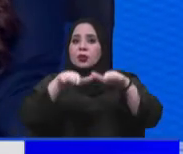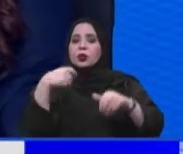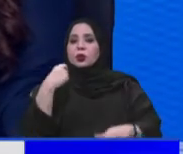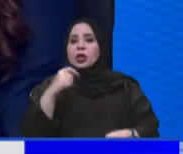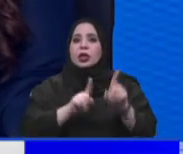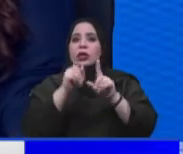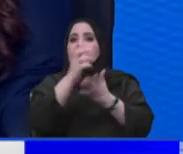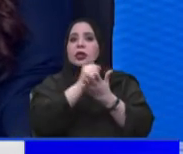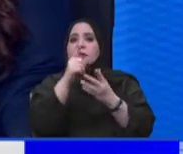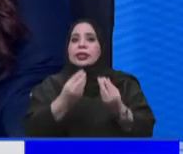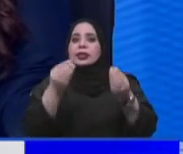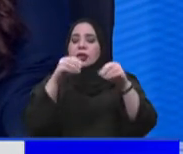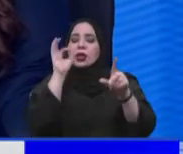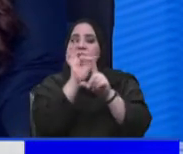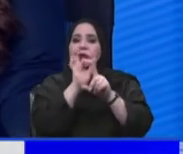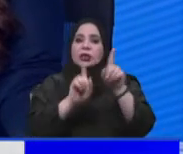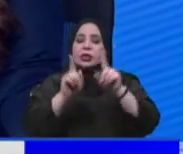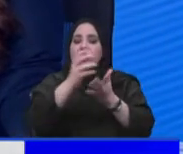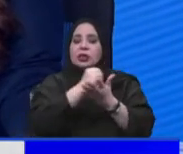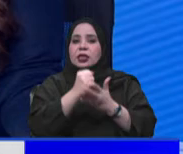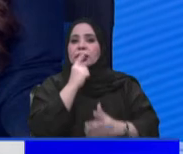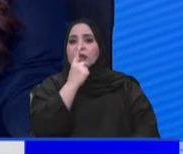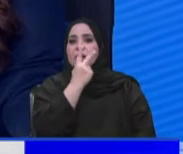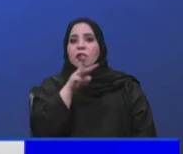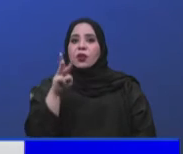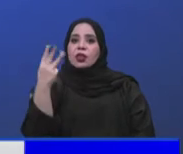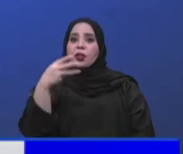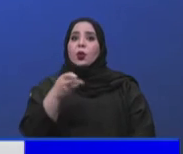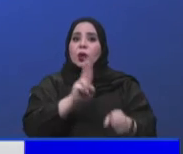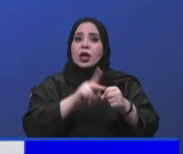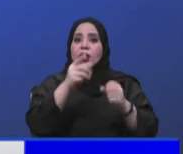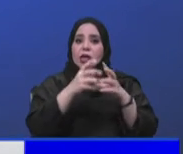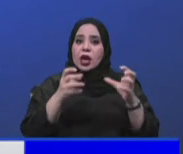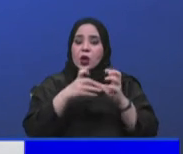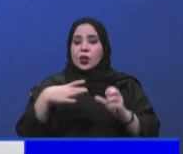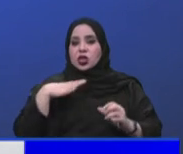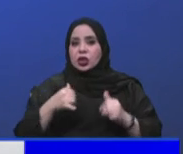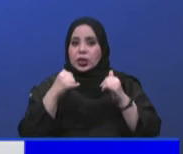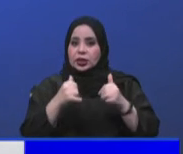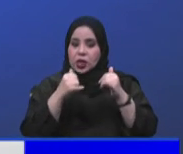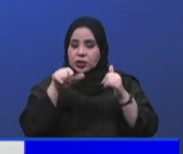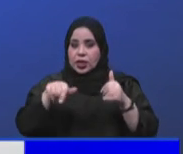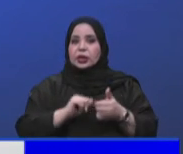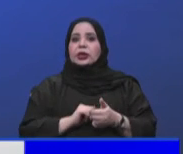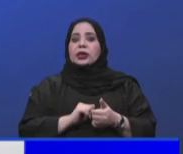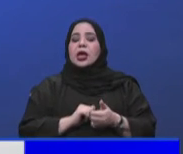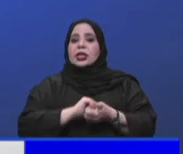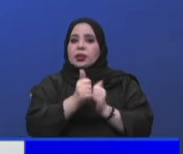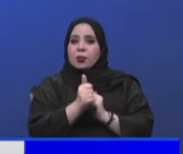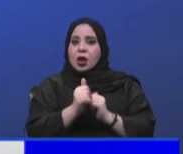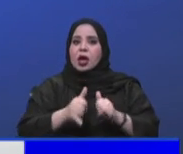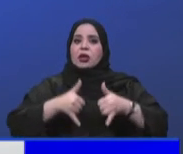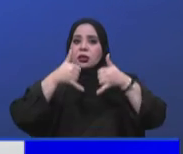في تحقيق الرؤية الاقتصادية للمملكة 2030. أوضح سمو الشيخ ناصر بن حمد أن سباق كأس بكتيريس البحرين